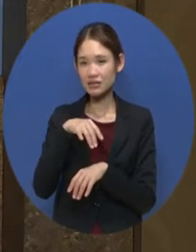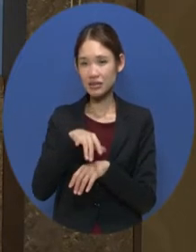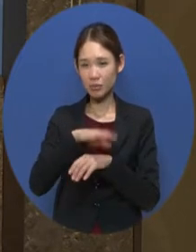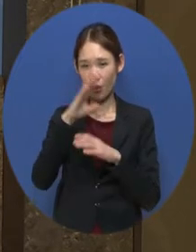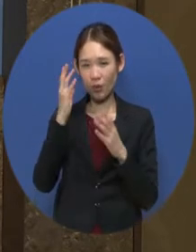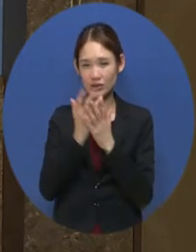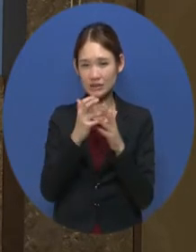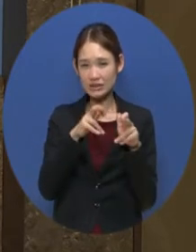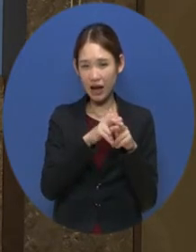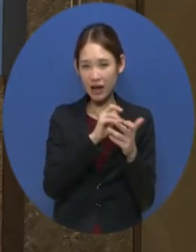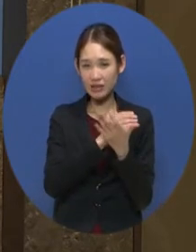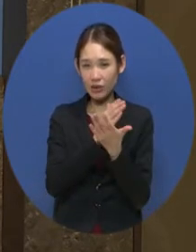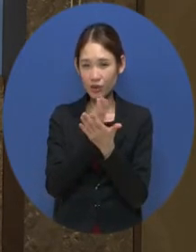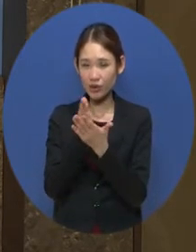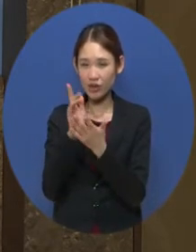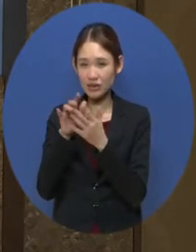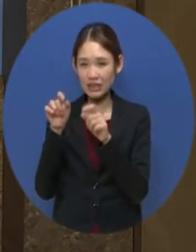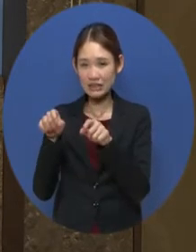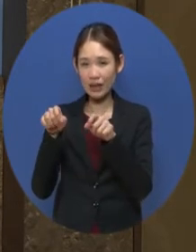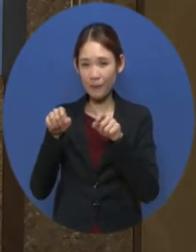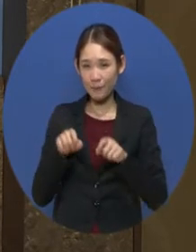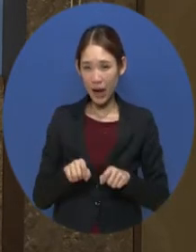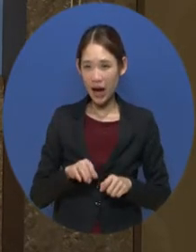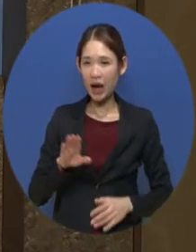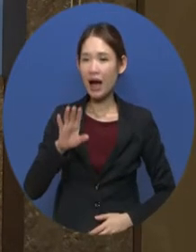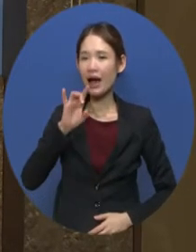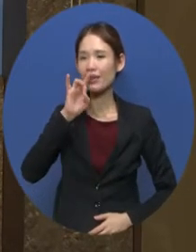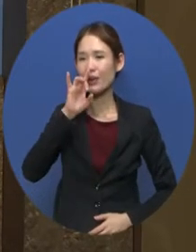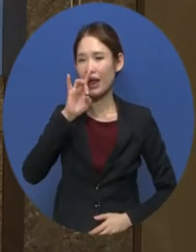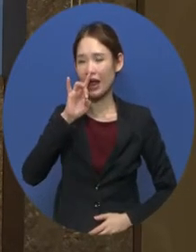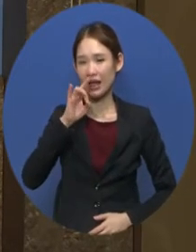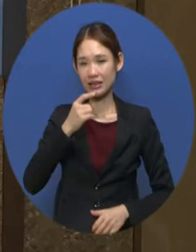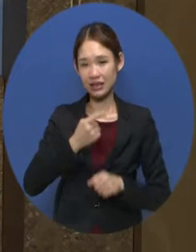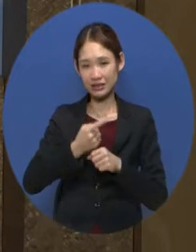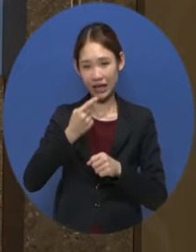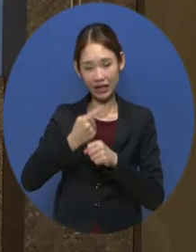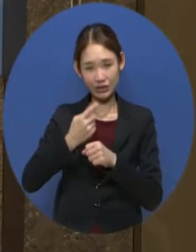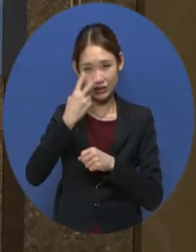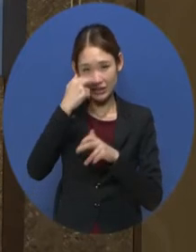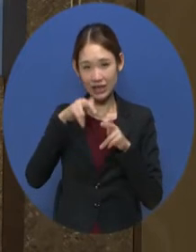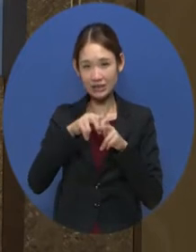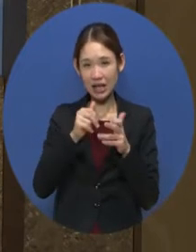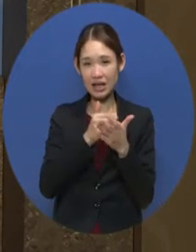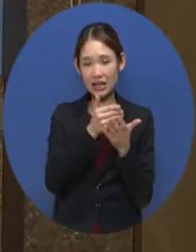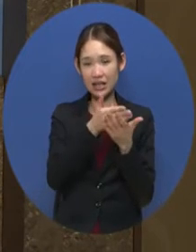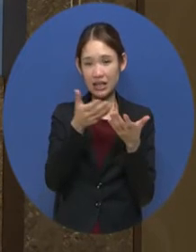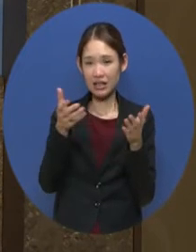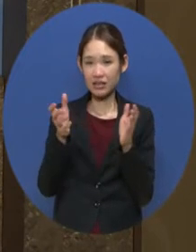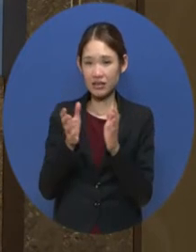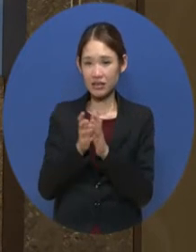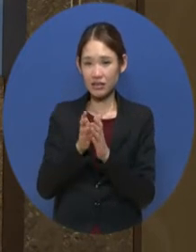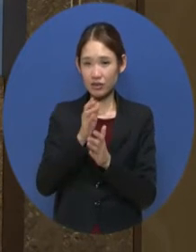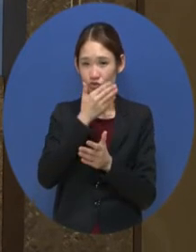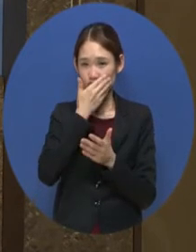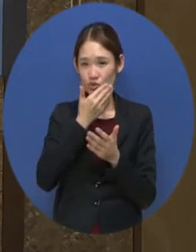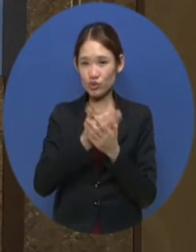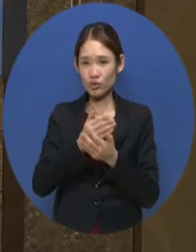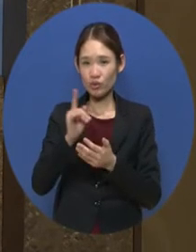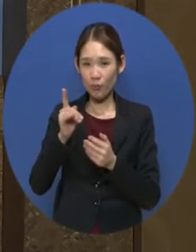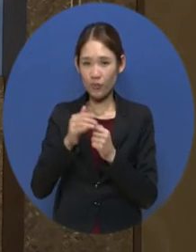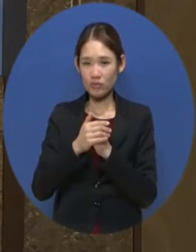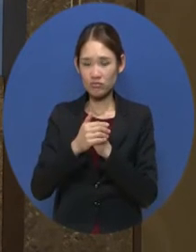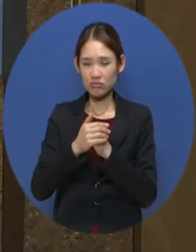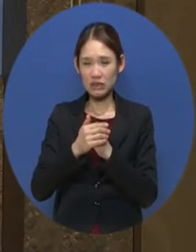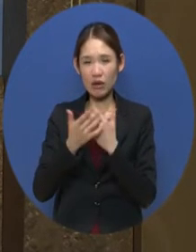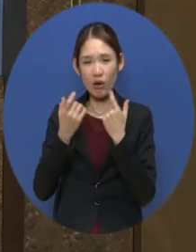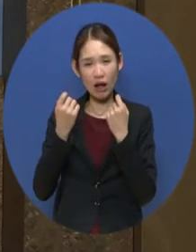장애 영역에 대해서 적용을 할 수가 없는 거였어요. 그런데 작년에 시각장애인계에서도 굉장히 이슈가 됐던 게 그렇게